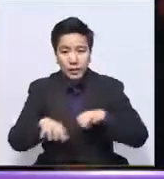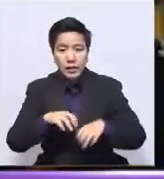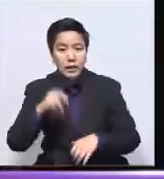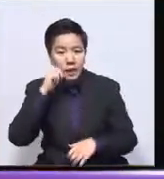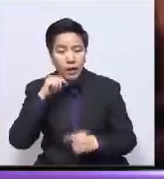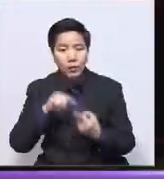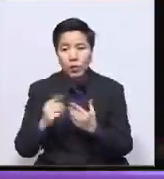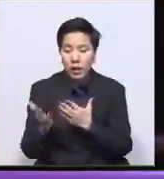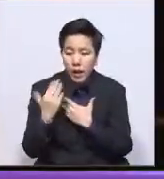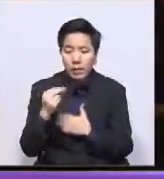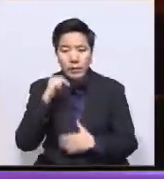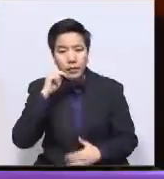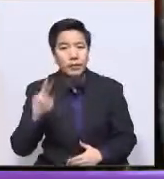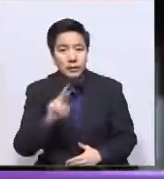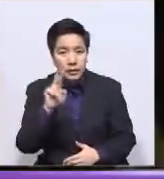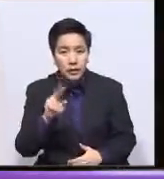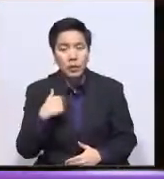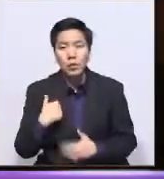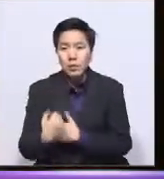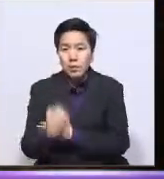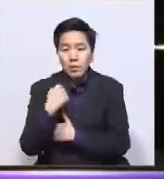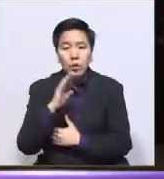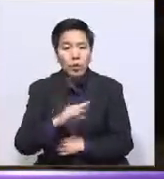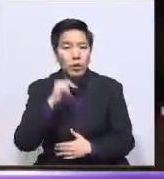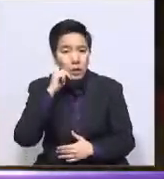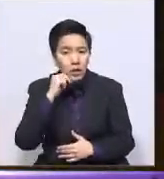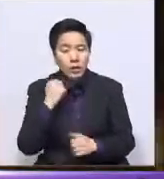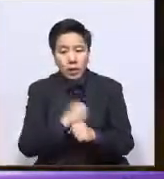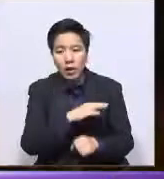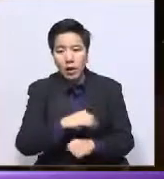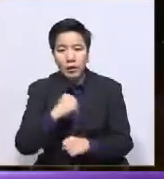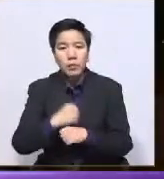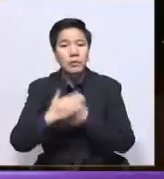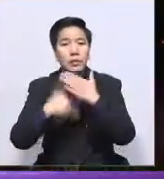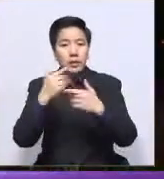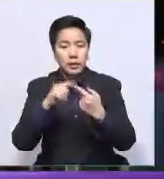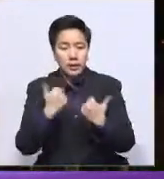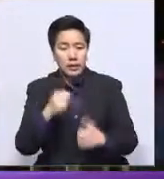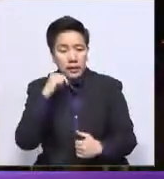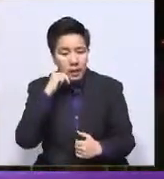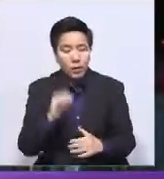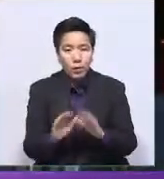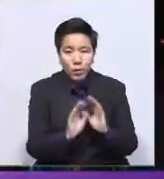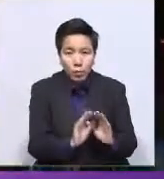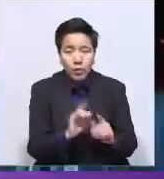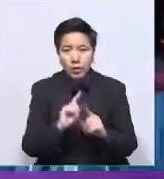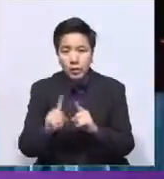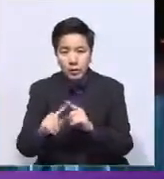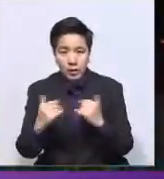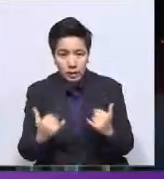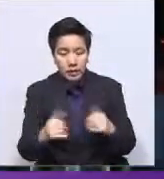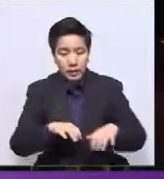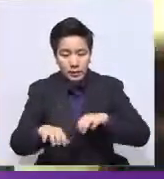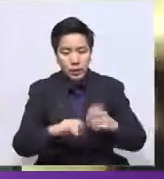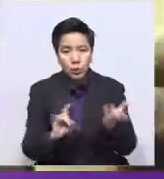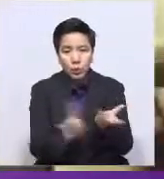การอุปโภคบริโภคความมั่นคงของน้ำเพื่อการพัฒนาความสมดุลของน้ำต้นทุนและการใช้น้ำการจัดการ